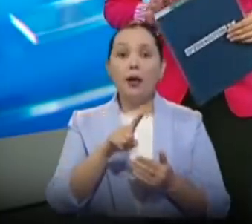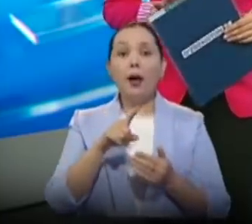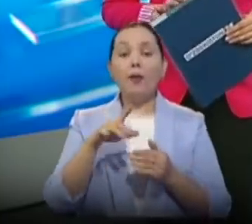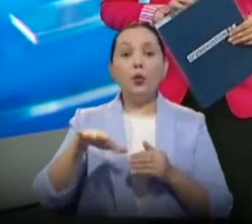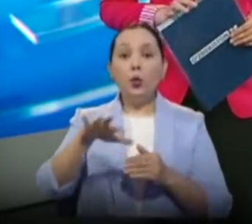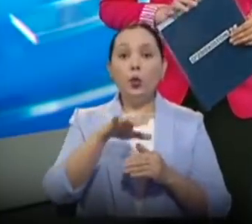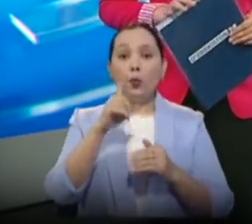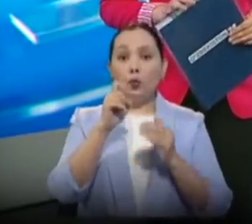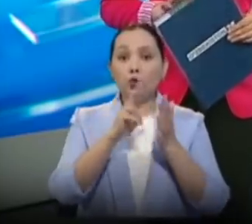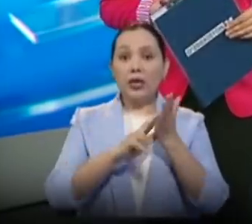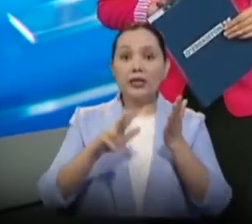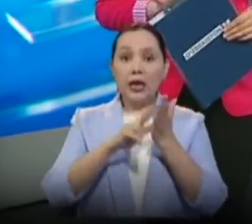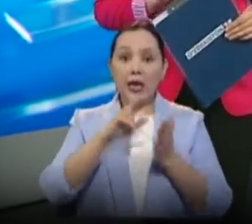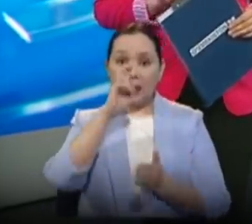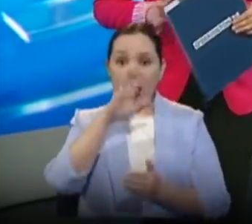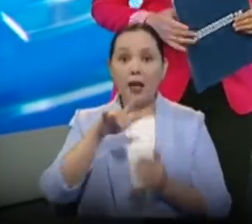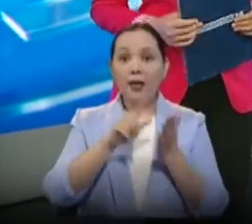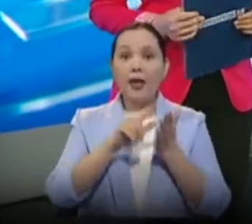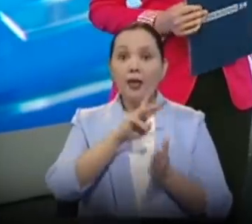мөкыясында 188 дәүләттә